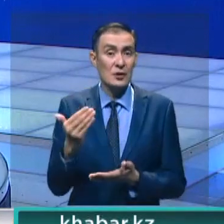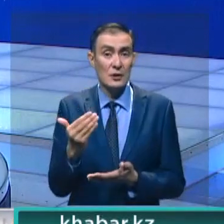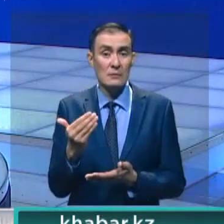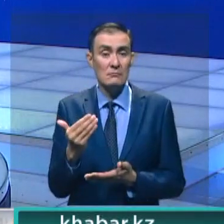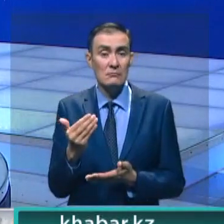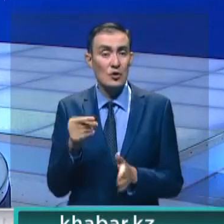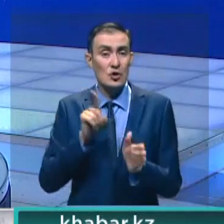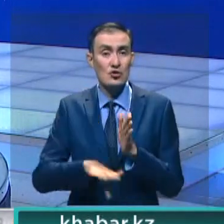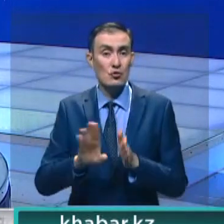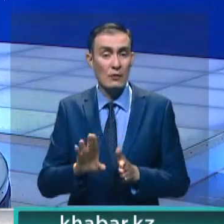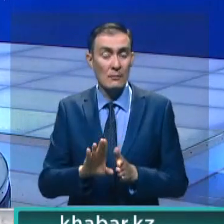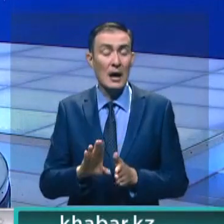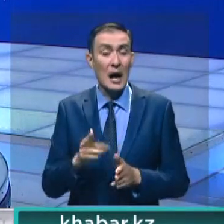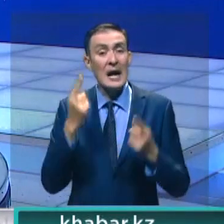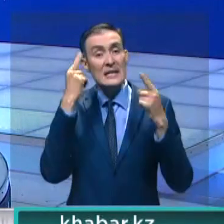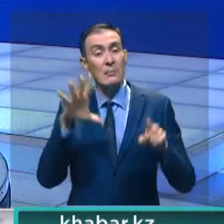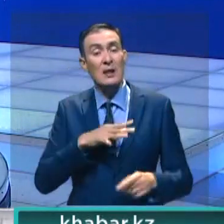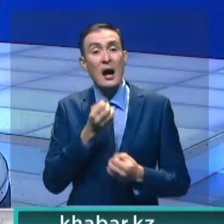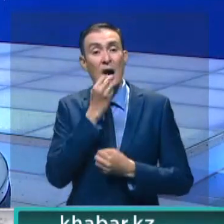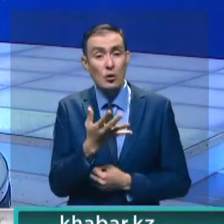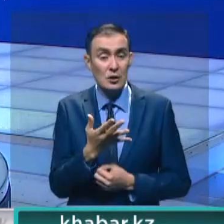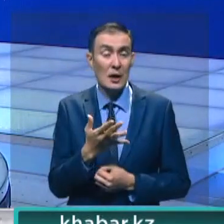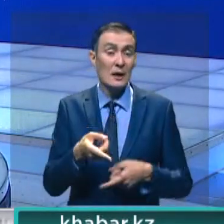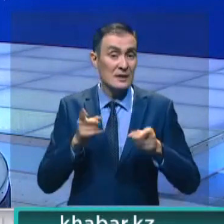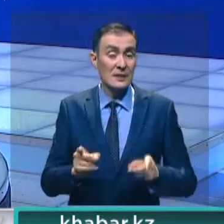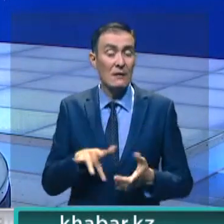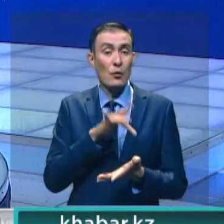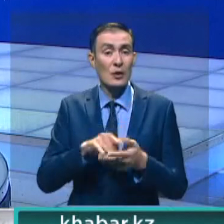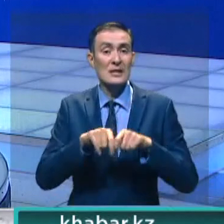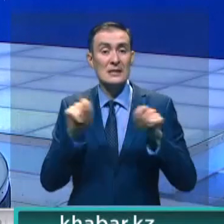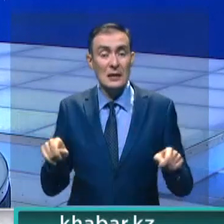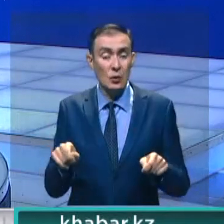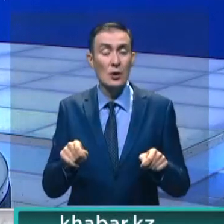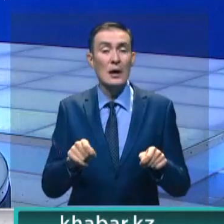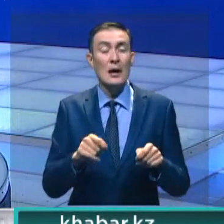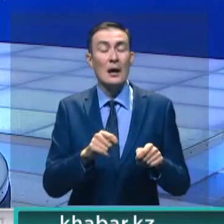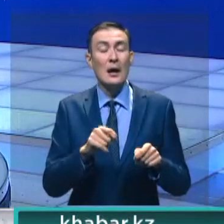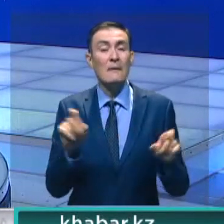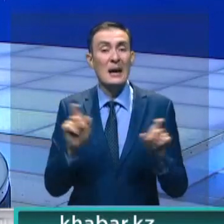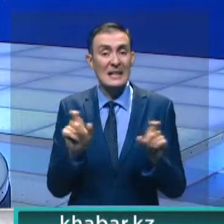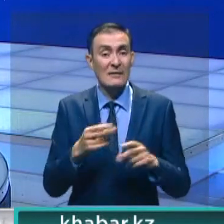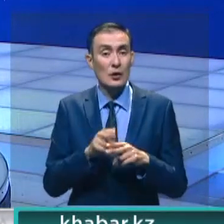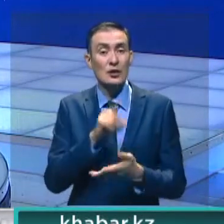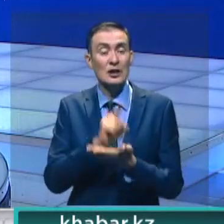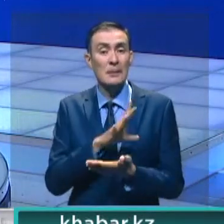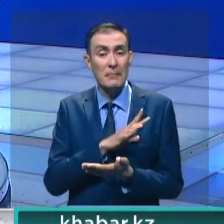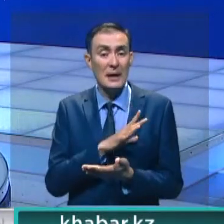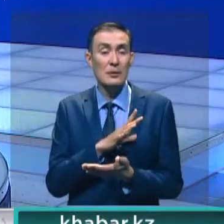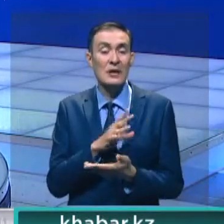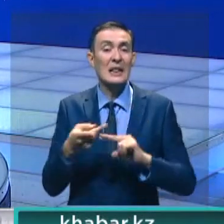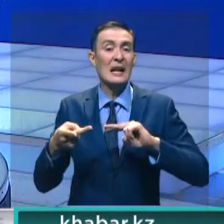не всегда социальные. А ведь идея была хорошая на самом деле. В городе создали целую сеть мини-киосков, которые должны были